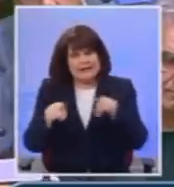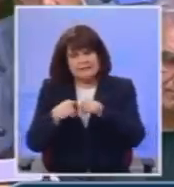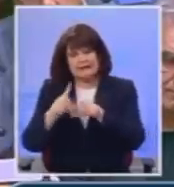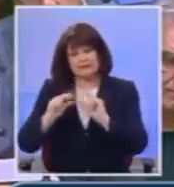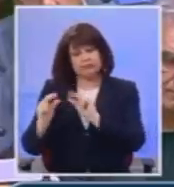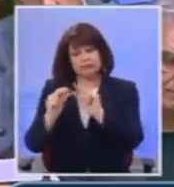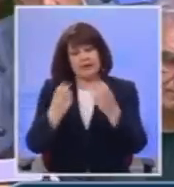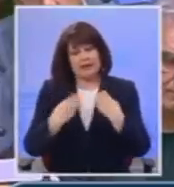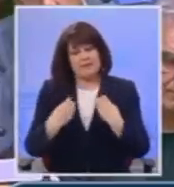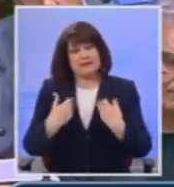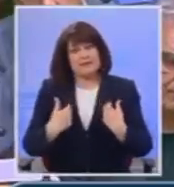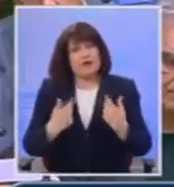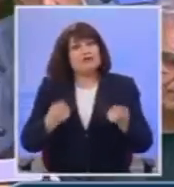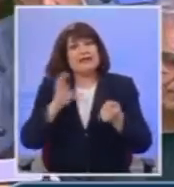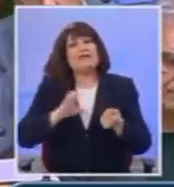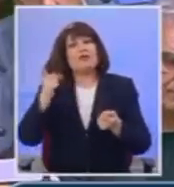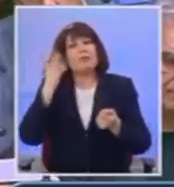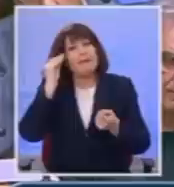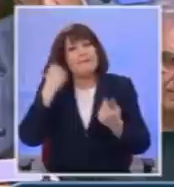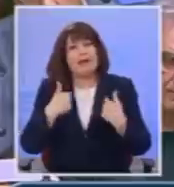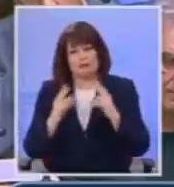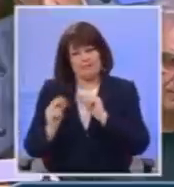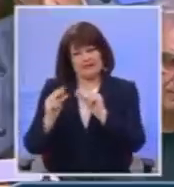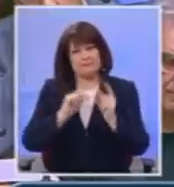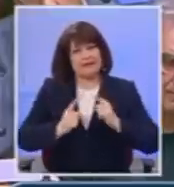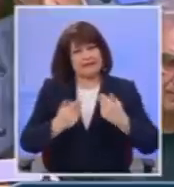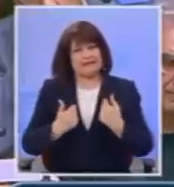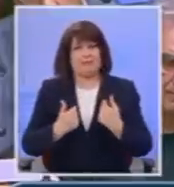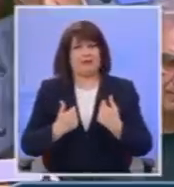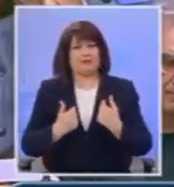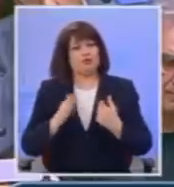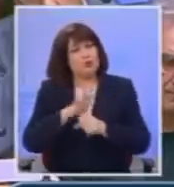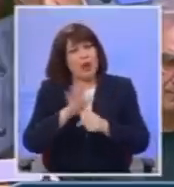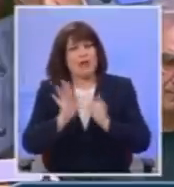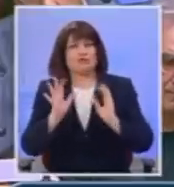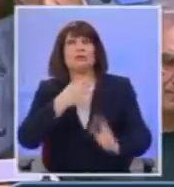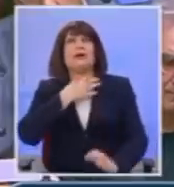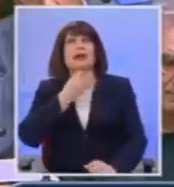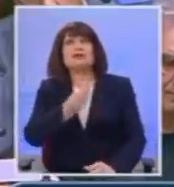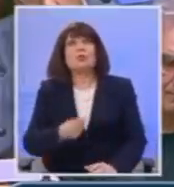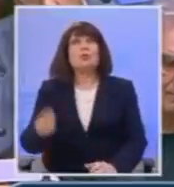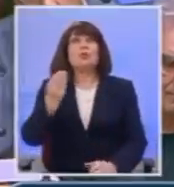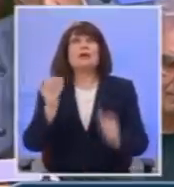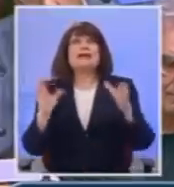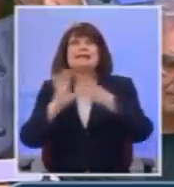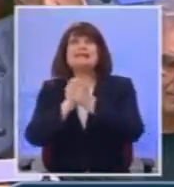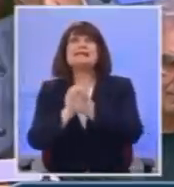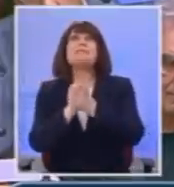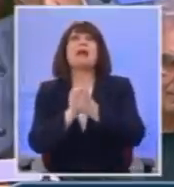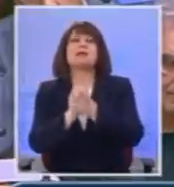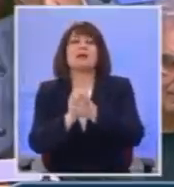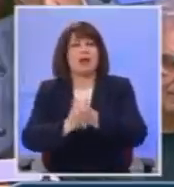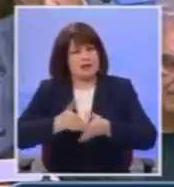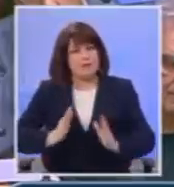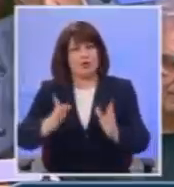Να ενημερωθούμε για αυτό που γίνεται στην Ευρώπη, για αυτά που αποφασίζεται. Θα χρειαστεί μια μεγάλη συμμαχία για να προχωρήσει η